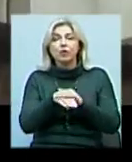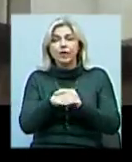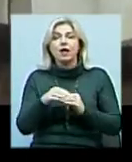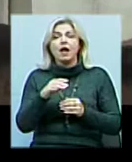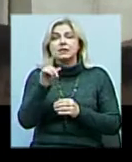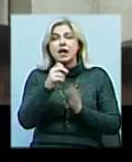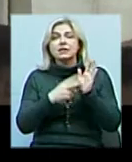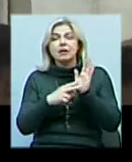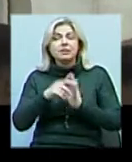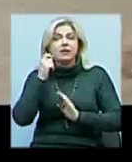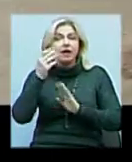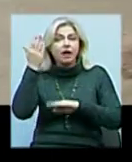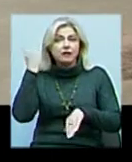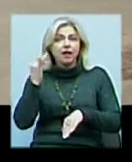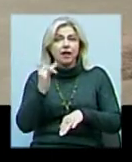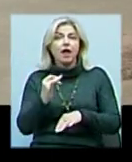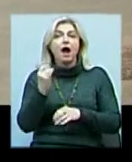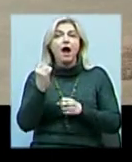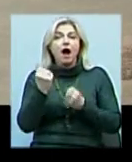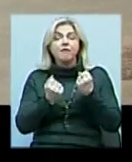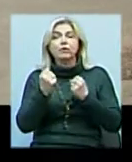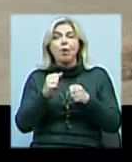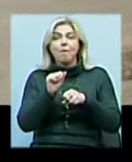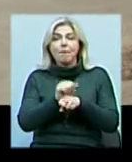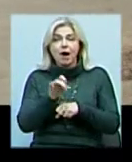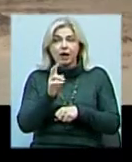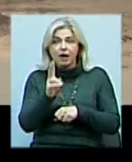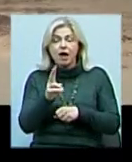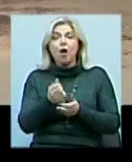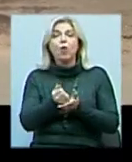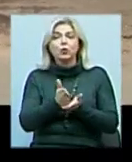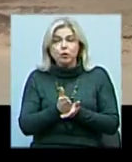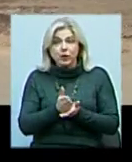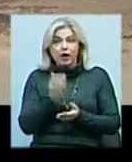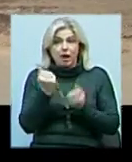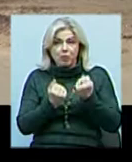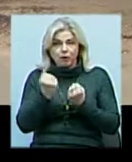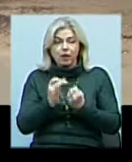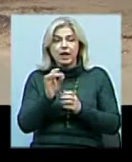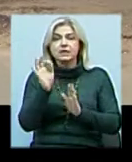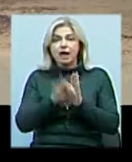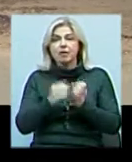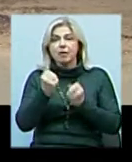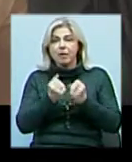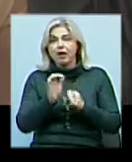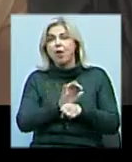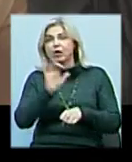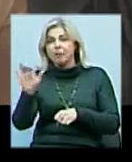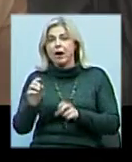за 70 років та автопарк комунального підприємства «Ритуальні послуги». Автомобілі одразу відігнали на безпечну відстань.